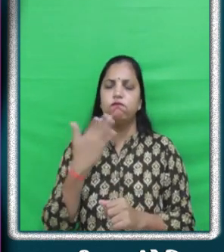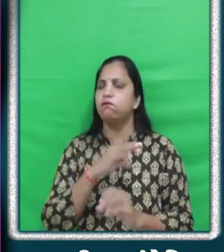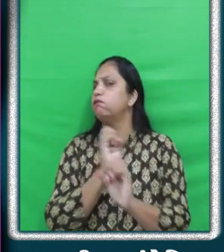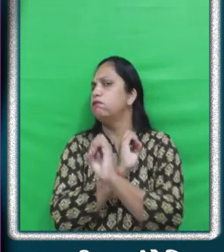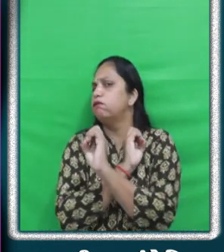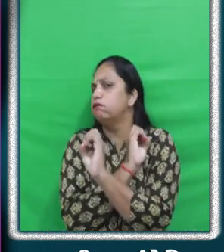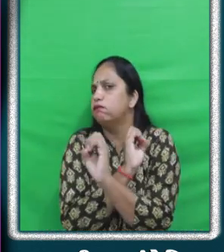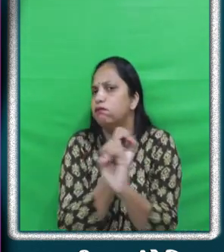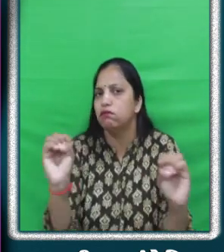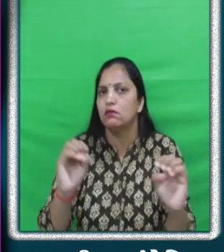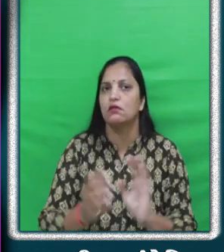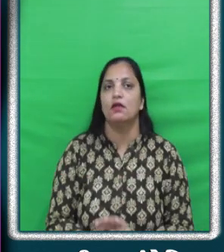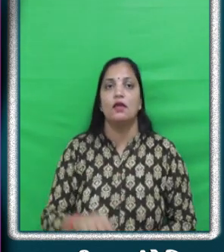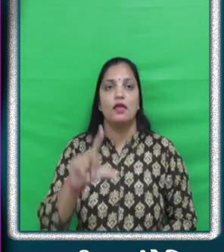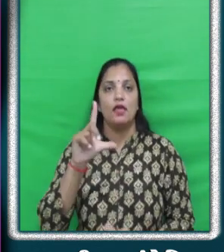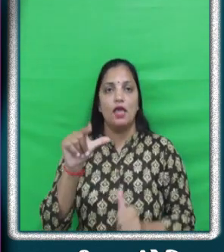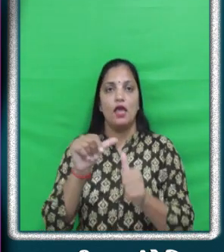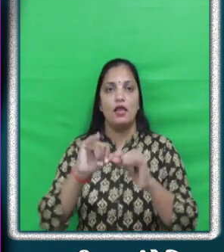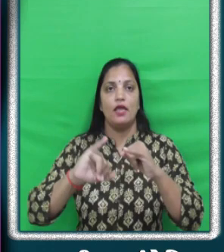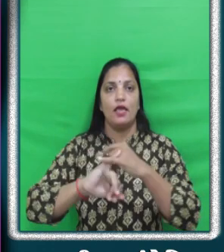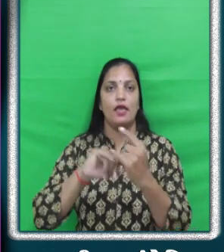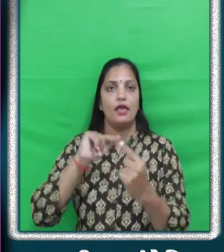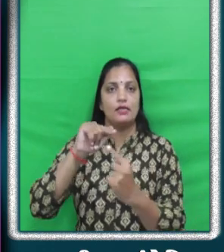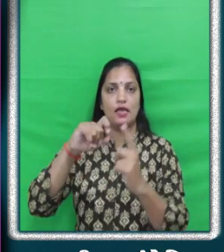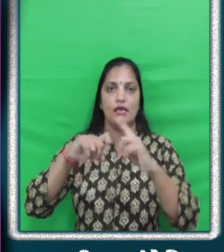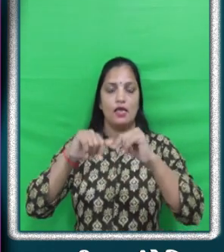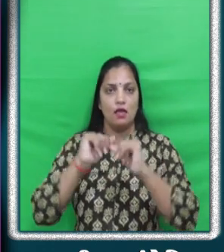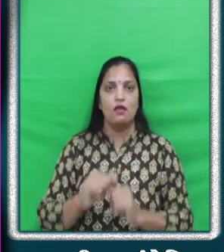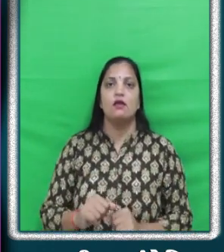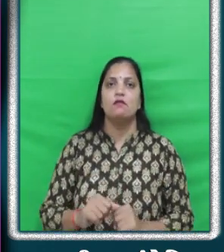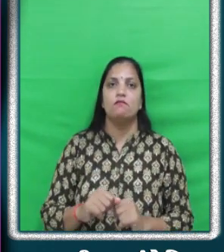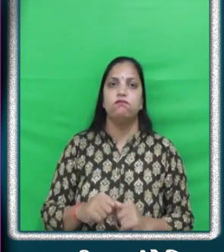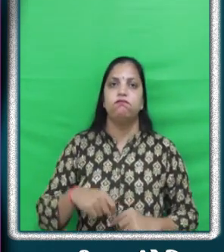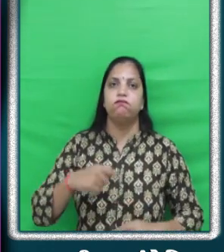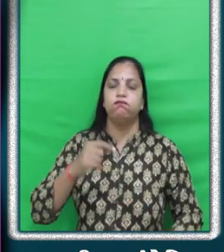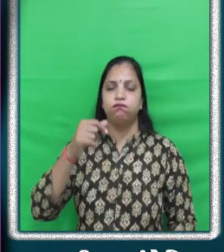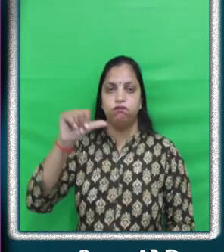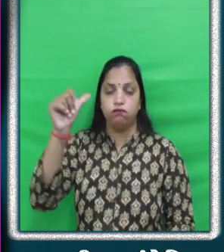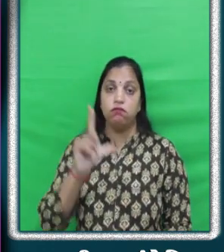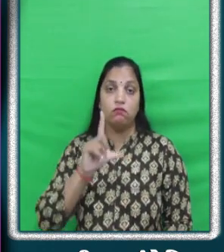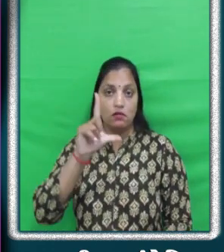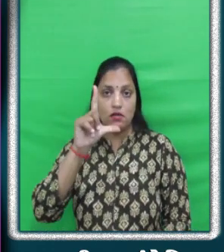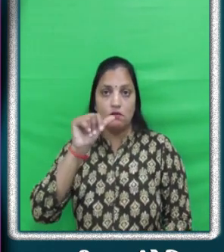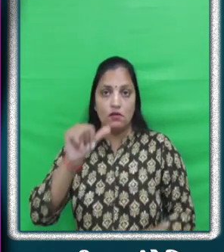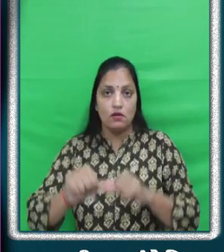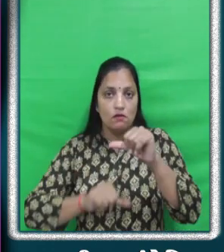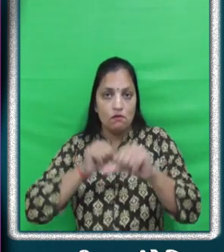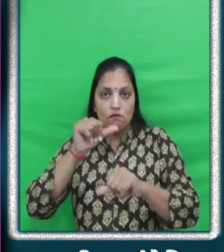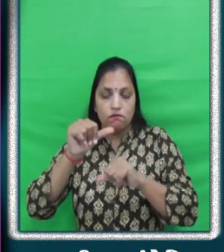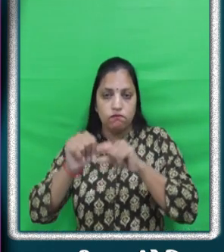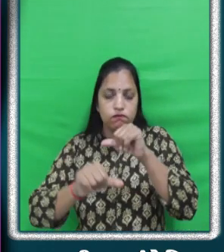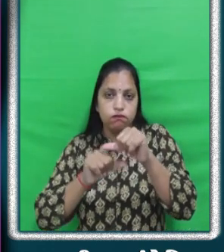નથી. લસિકા છે વહન ક્રિયાને મદદરૂપ કરતું પ્રવાહી છે.